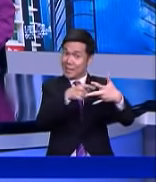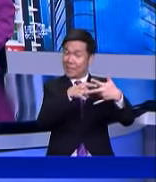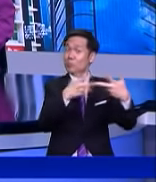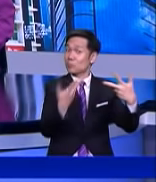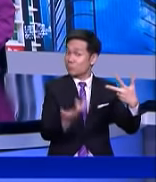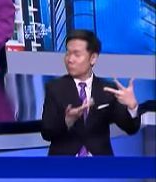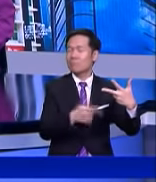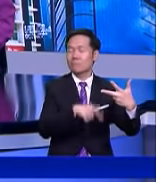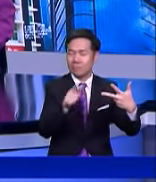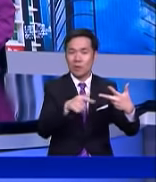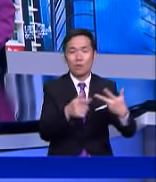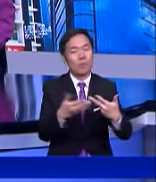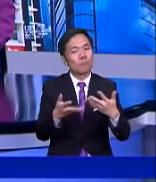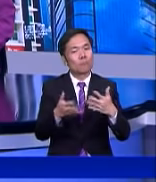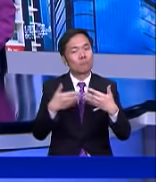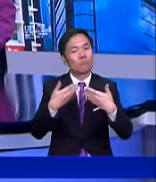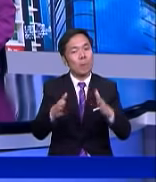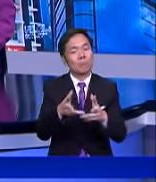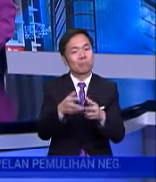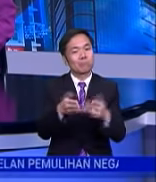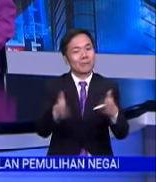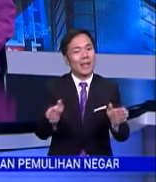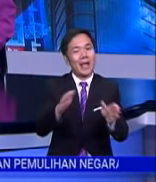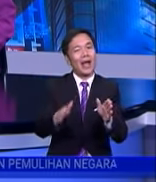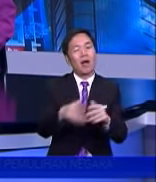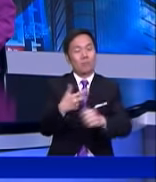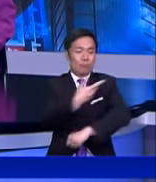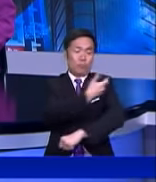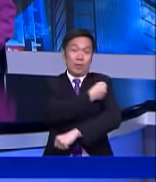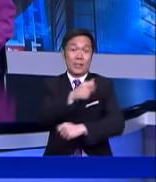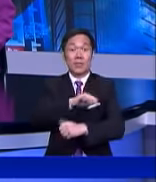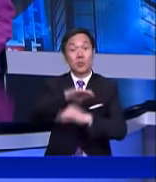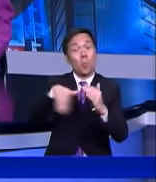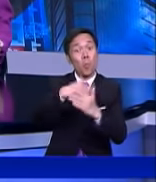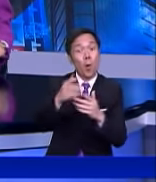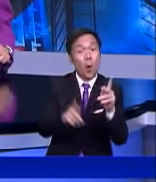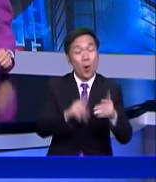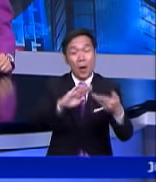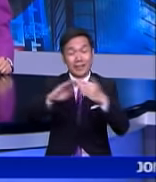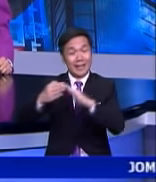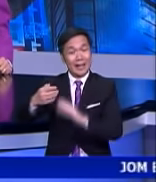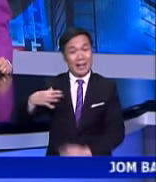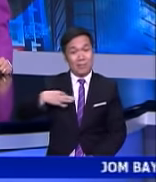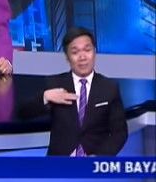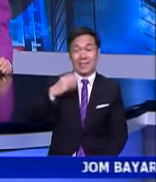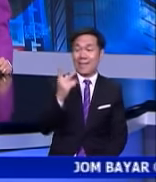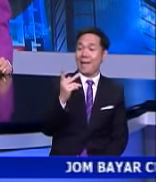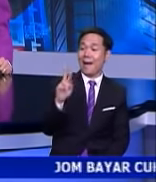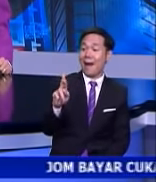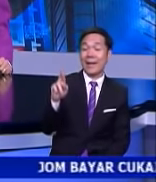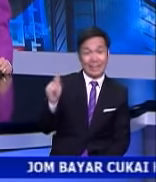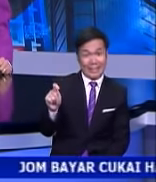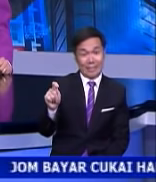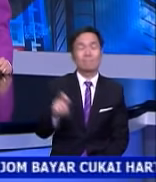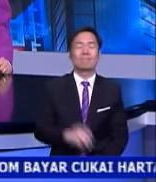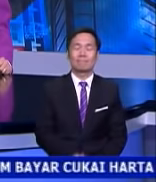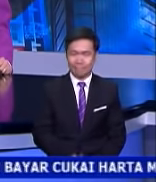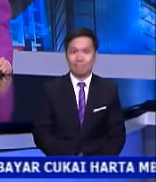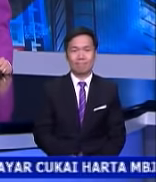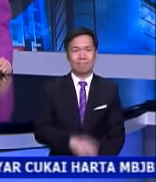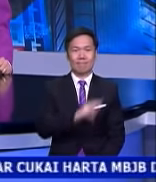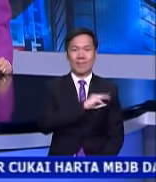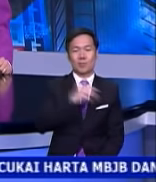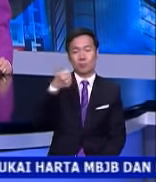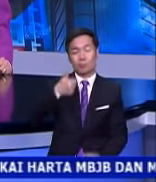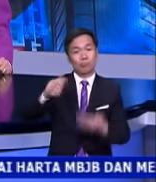bagi melancarkan program vaksinasi negara yang dikendalikan oleh sukarelawan komuniti Rukun Tetangga KRT. Menteri Perumahan dan